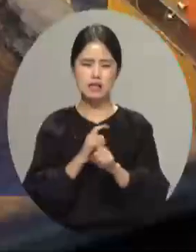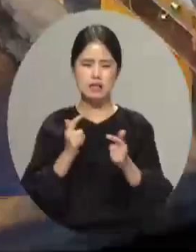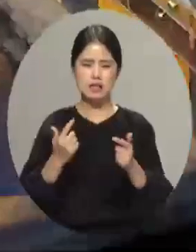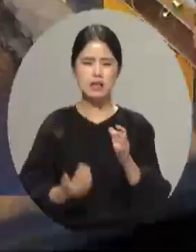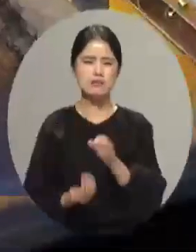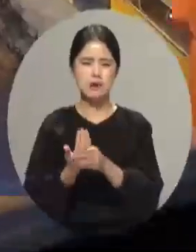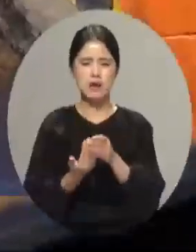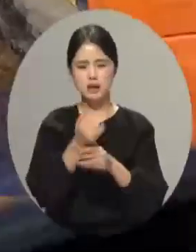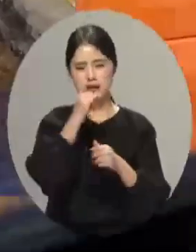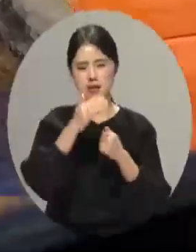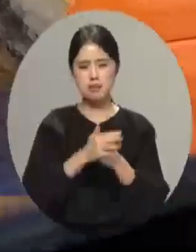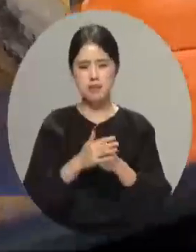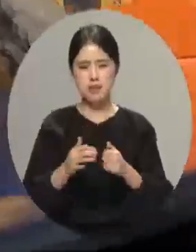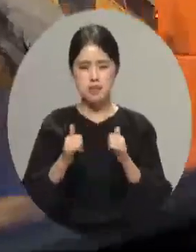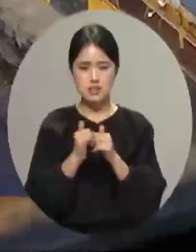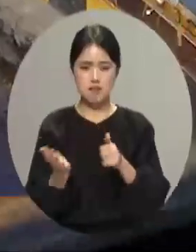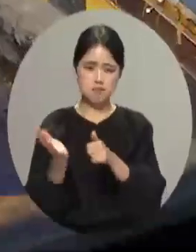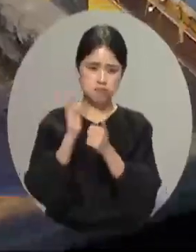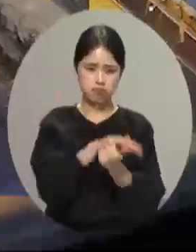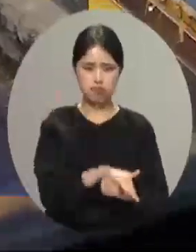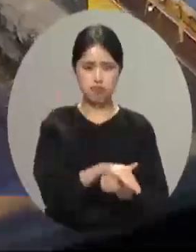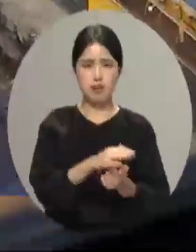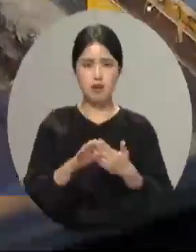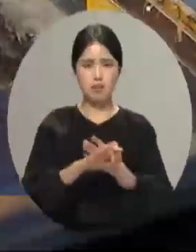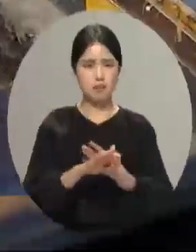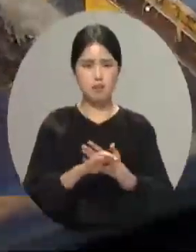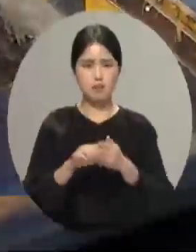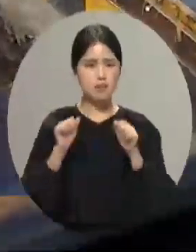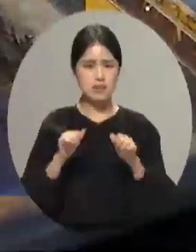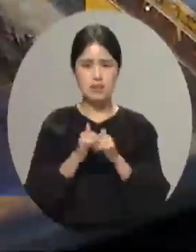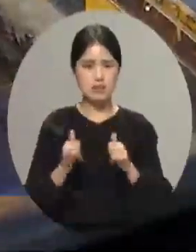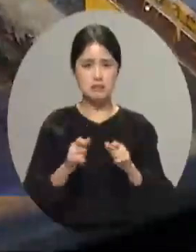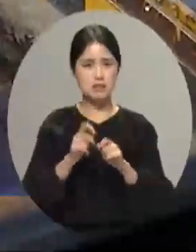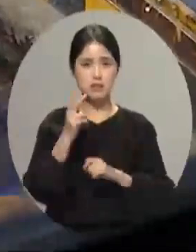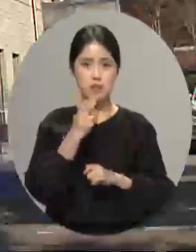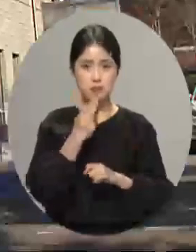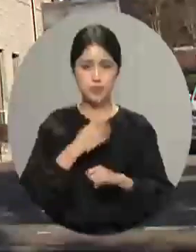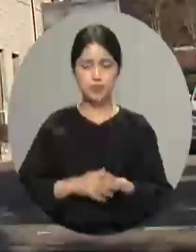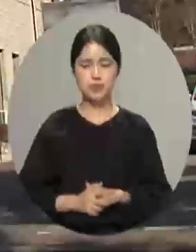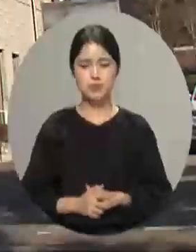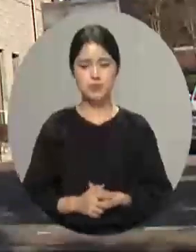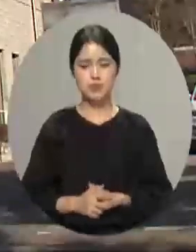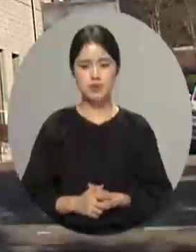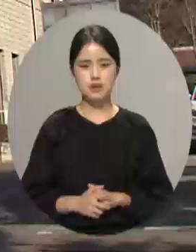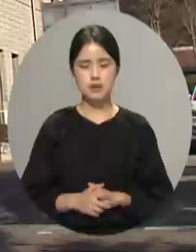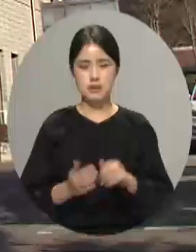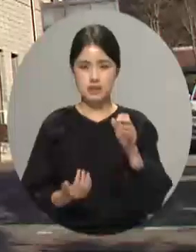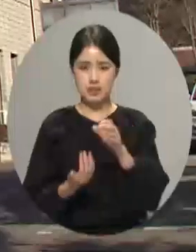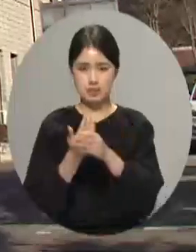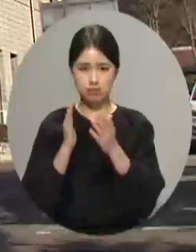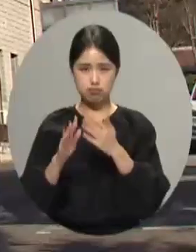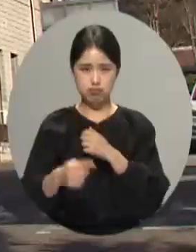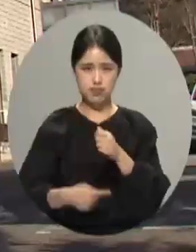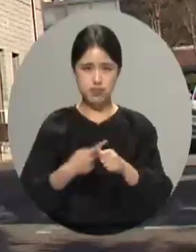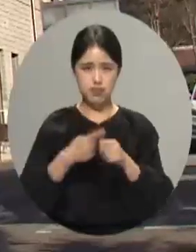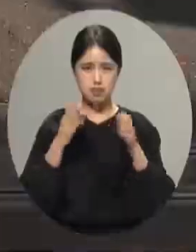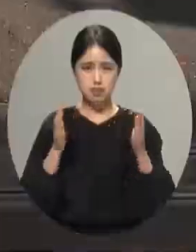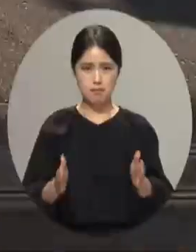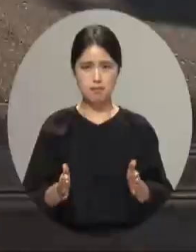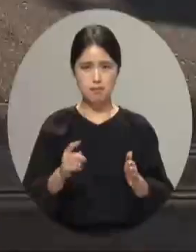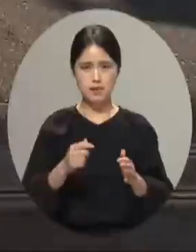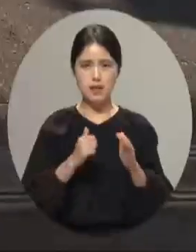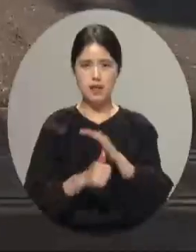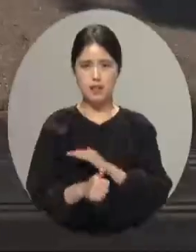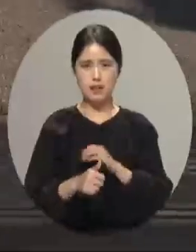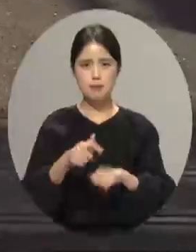사고라고 그러니까. 매몰 지면은 거의 살아남는 사람이 거의 뭐 없다고 봐야죠. 사고 발생 1년여 만에 원청과